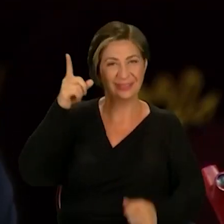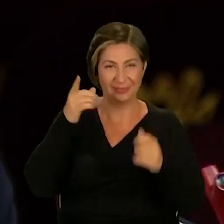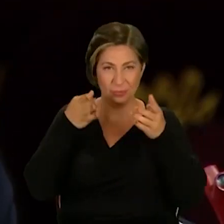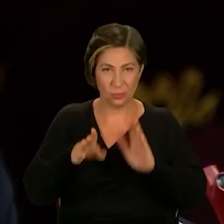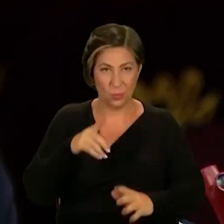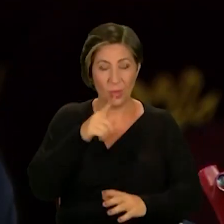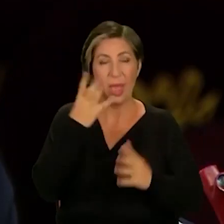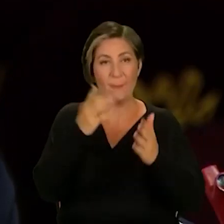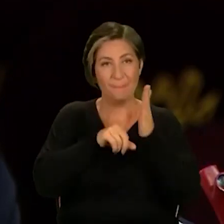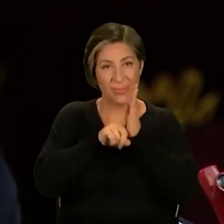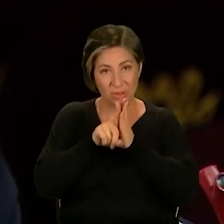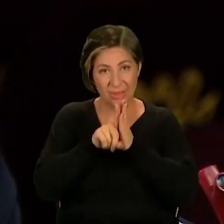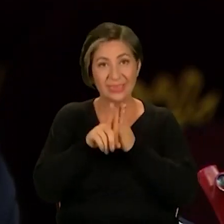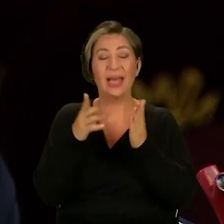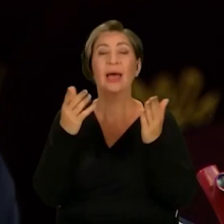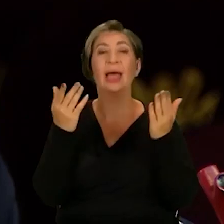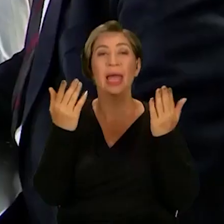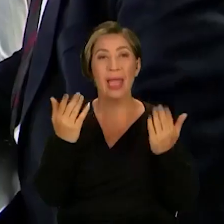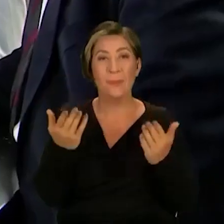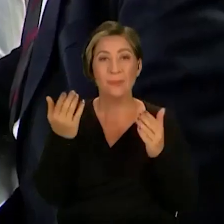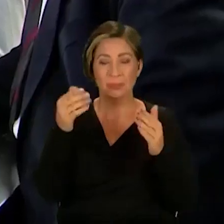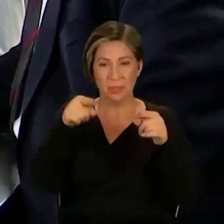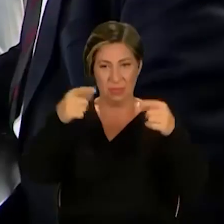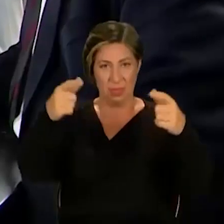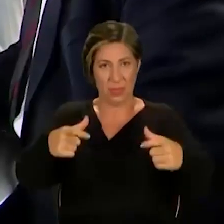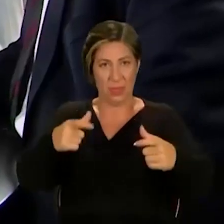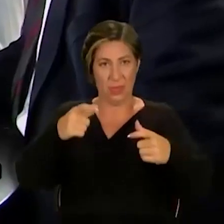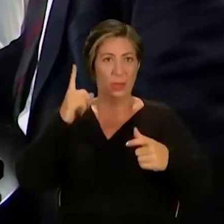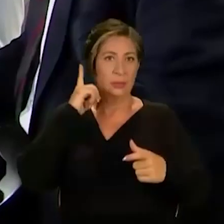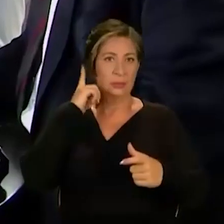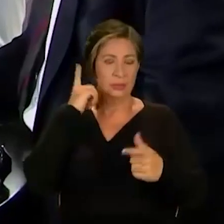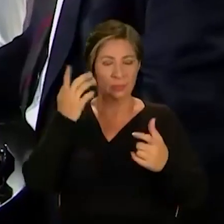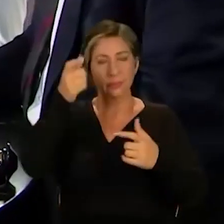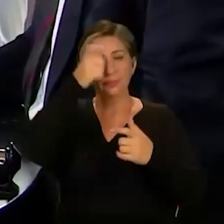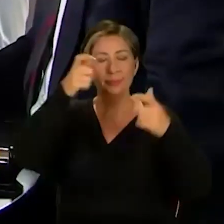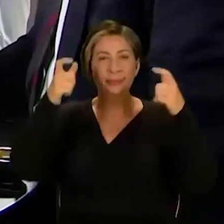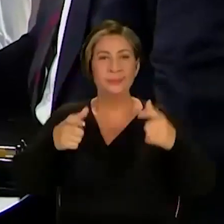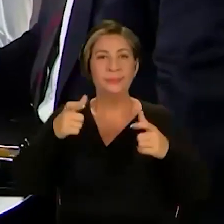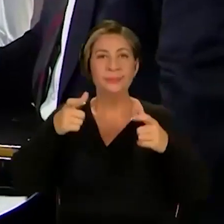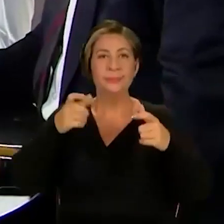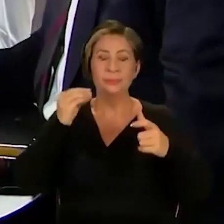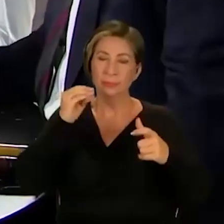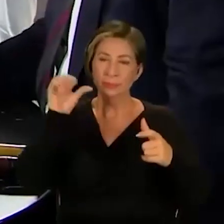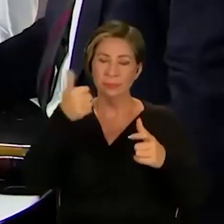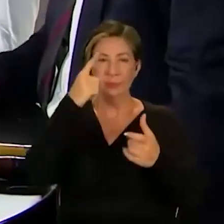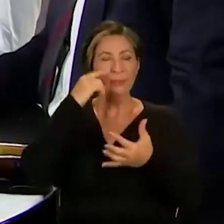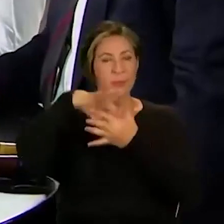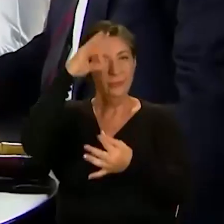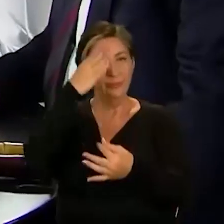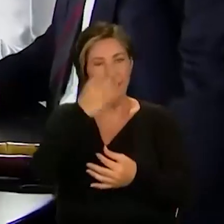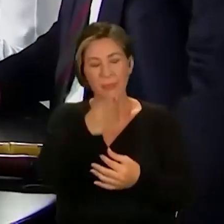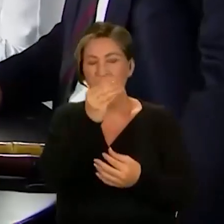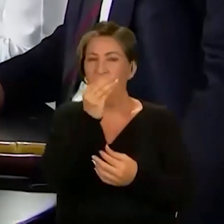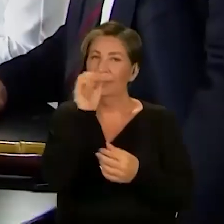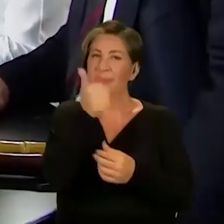hem başarınızla hem geldiğiniz yerle Türkiye haritasında önemli bir insansınız. Bu